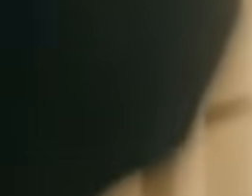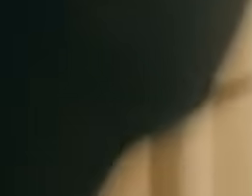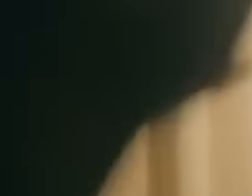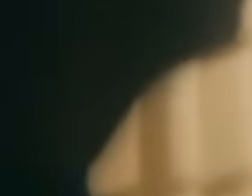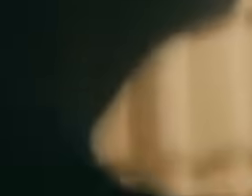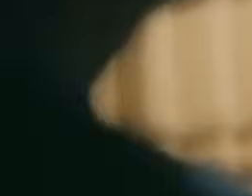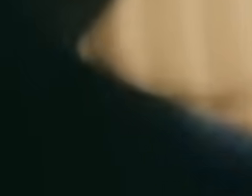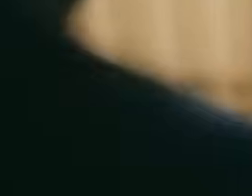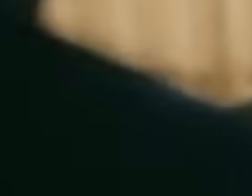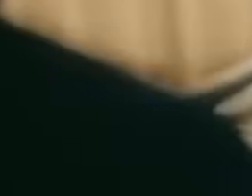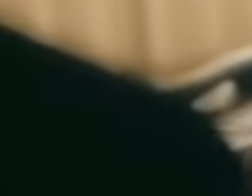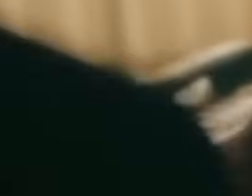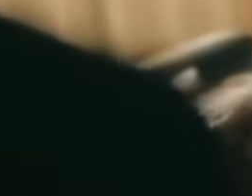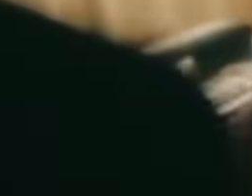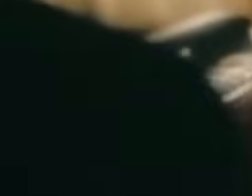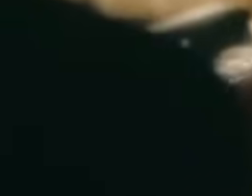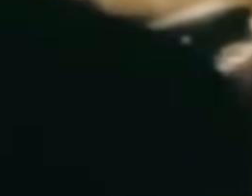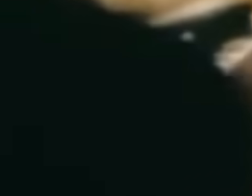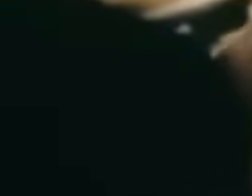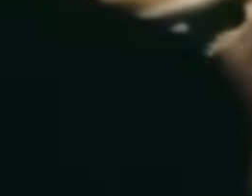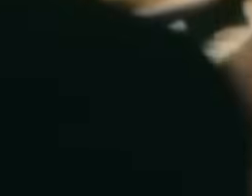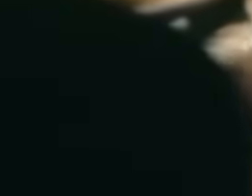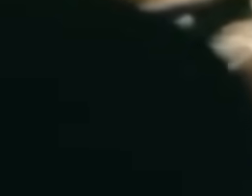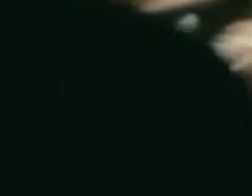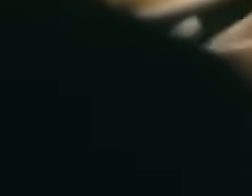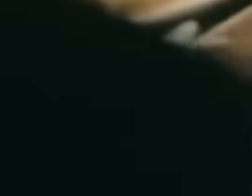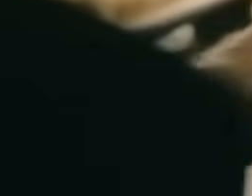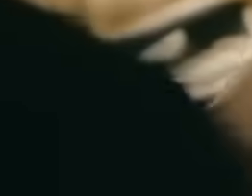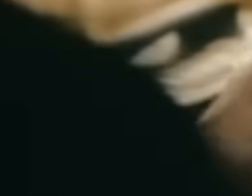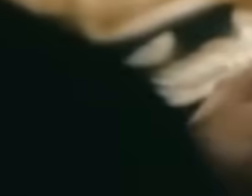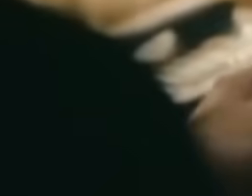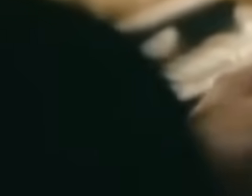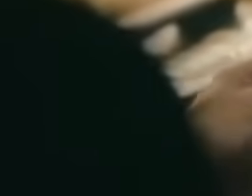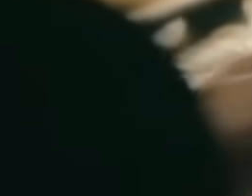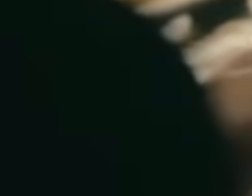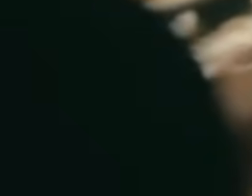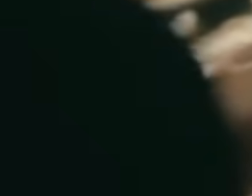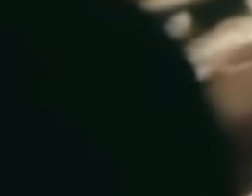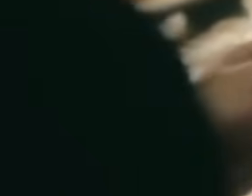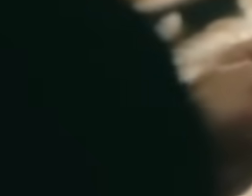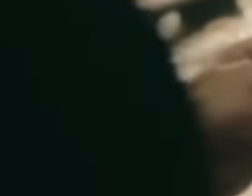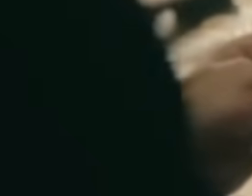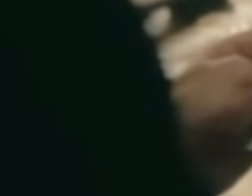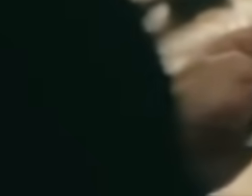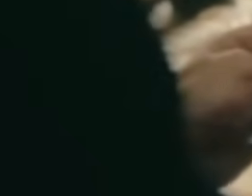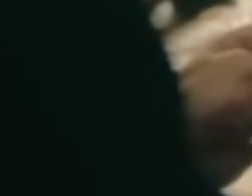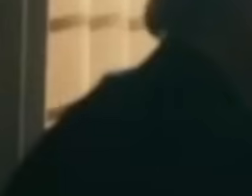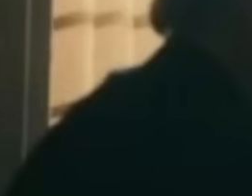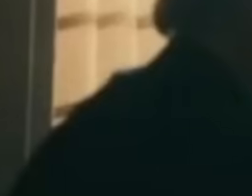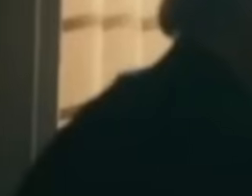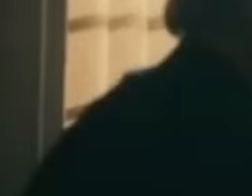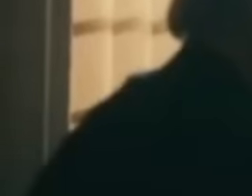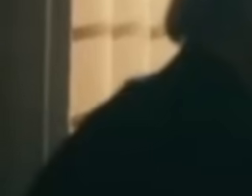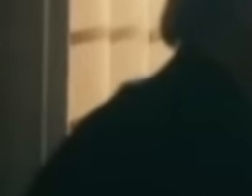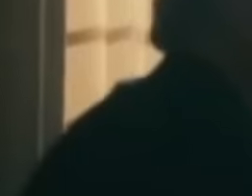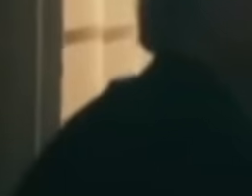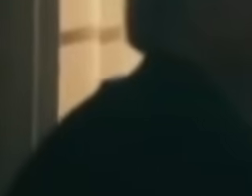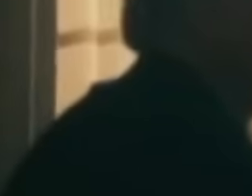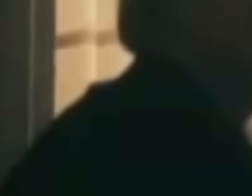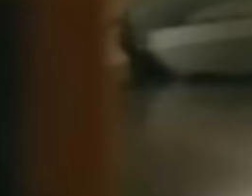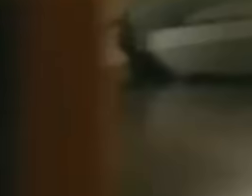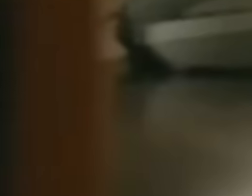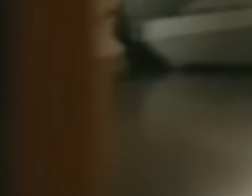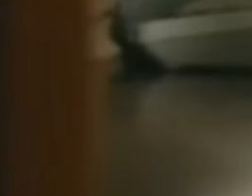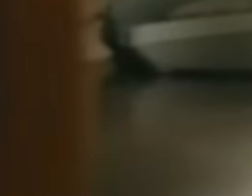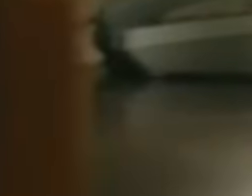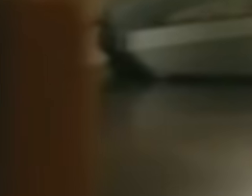ويكون معاكي بطاقة الرقم القومي أو جواز سفر ساري الصلاحية. أول ما توصلي رئيس اللجنة بيتأكد من بياناتك،